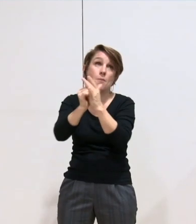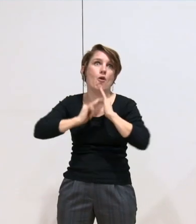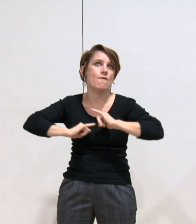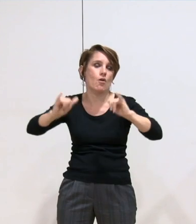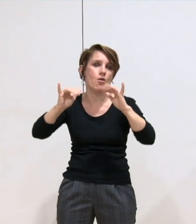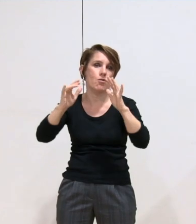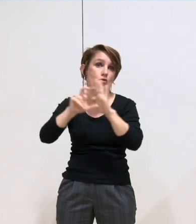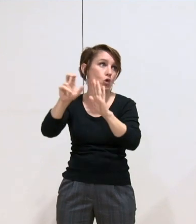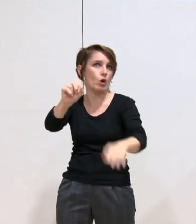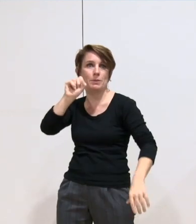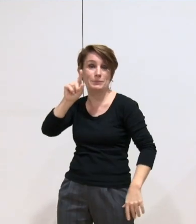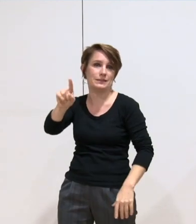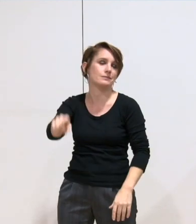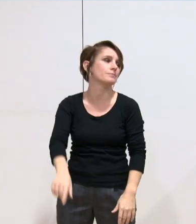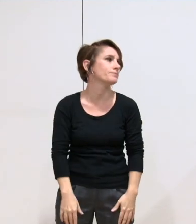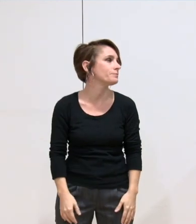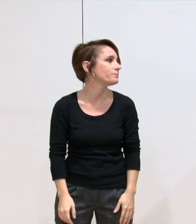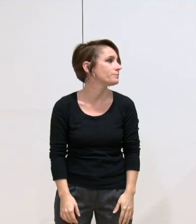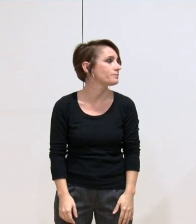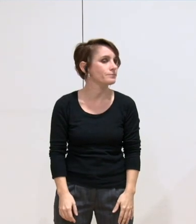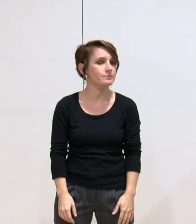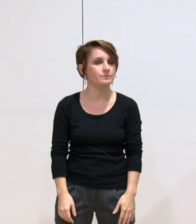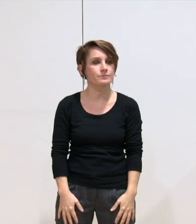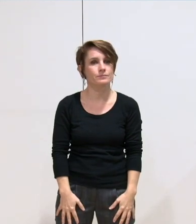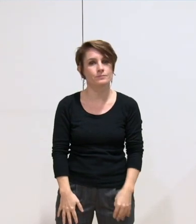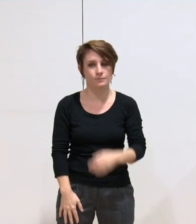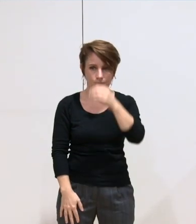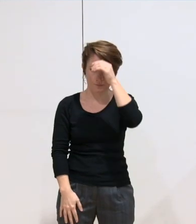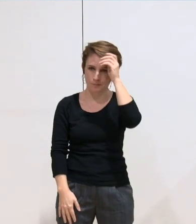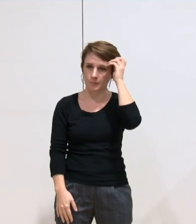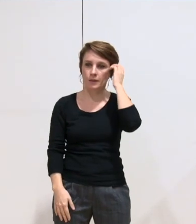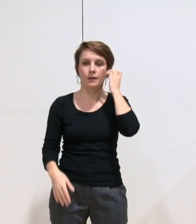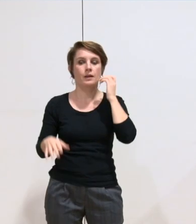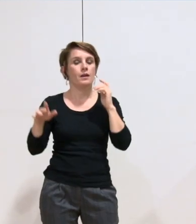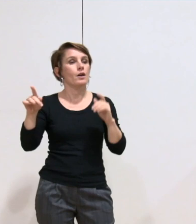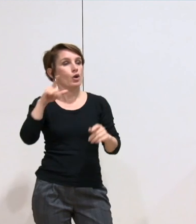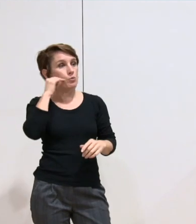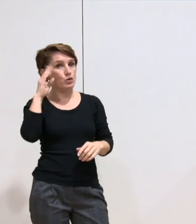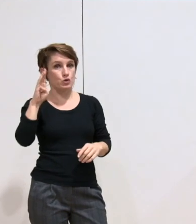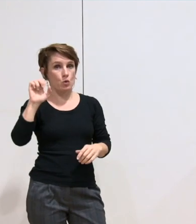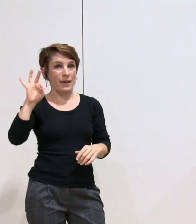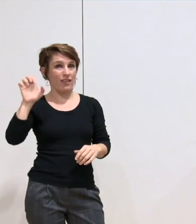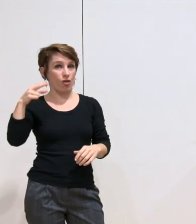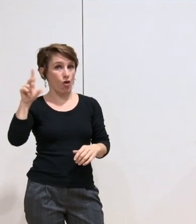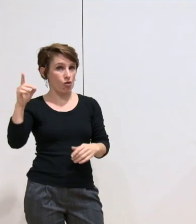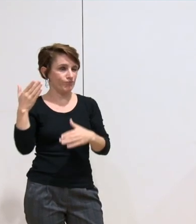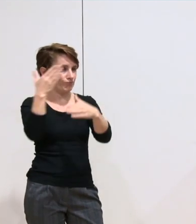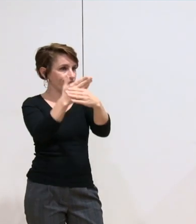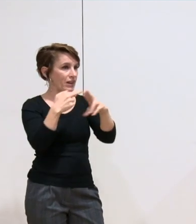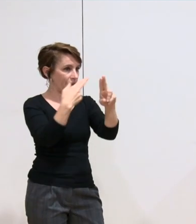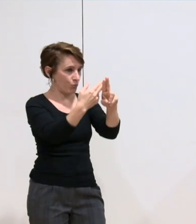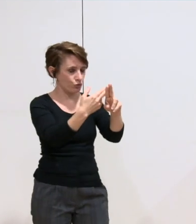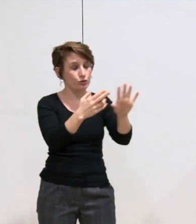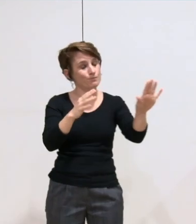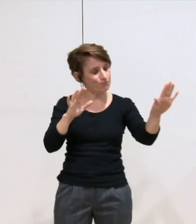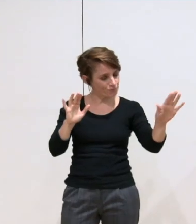Merci. Monsieur Bertrand. Oui, quelques éléments de réponse, notamment sur la première